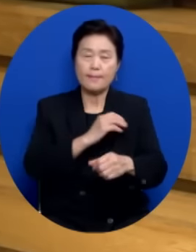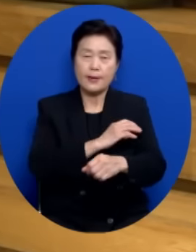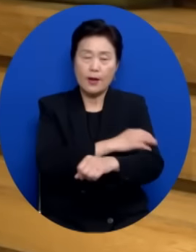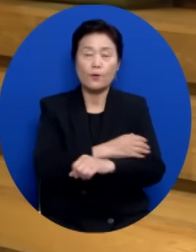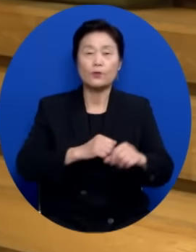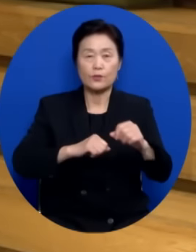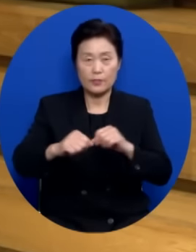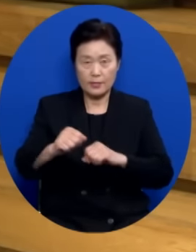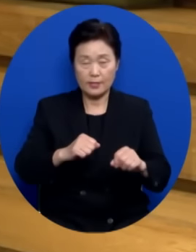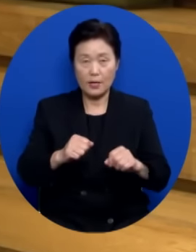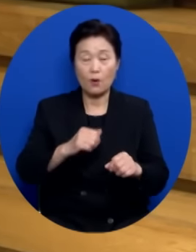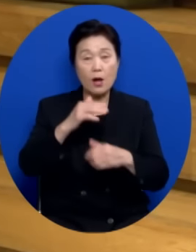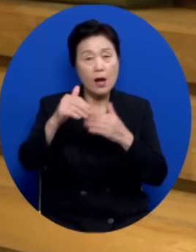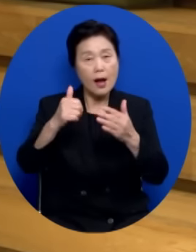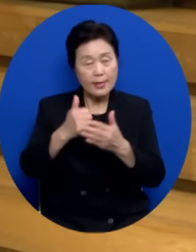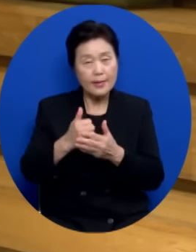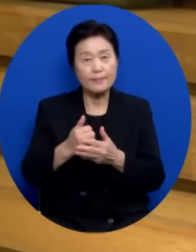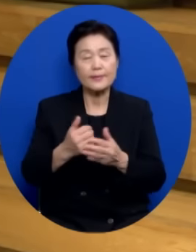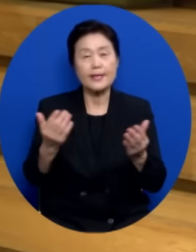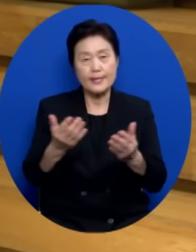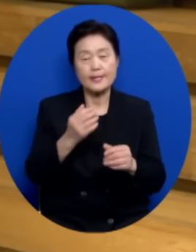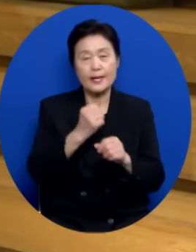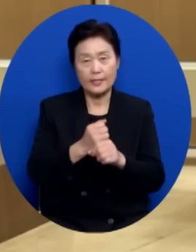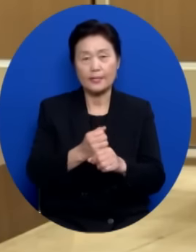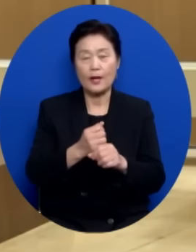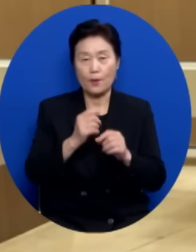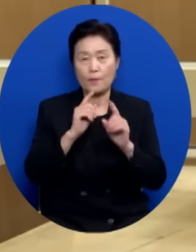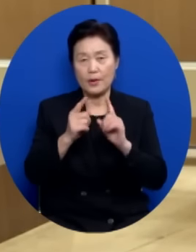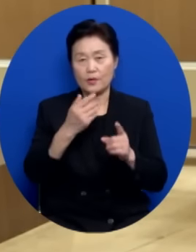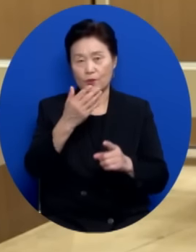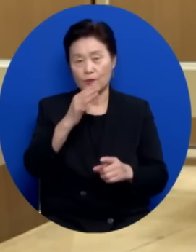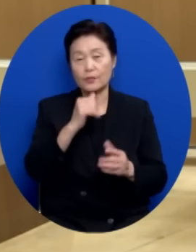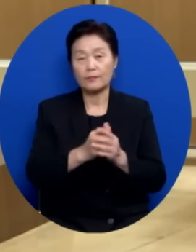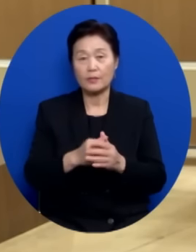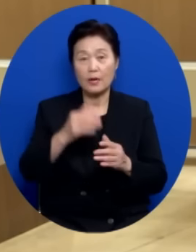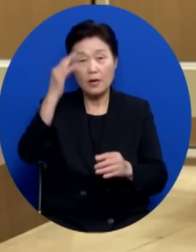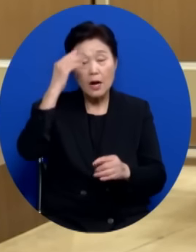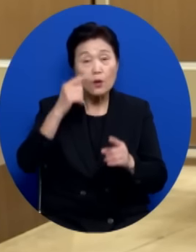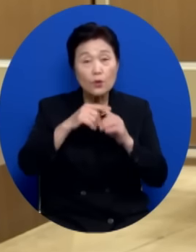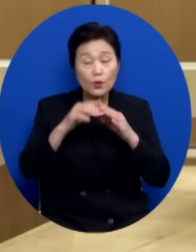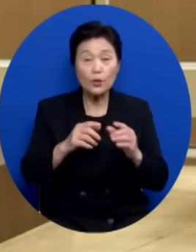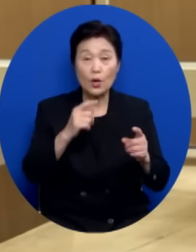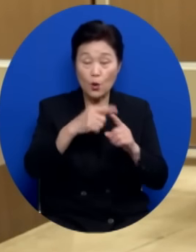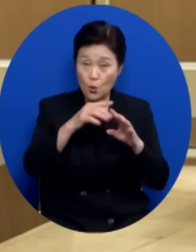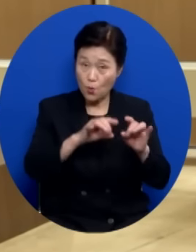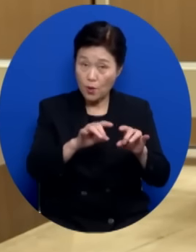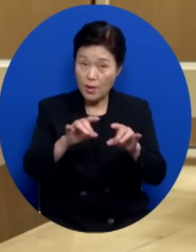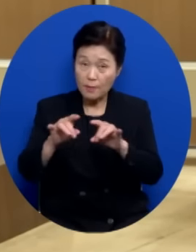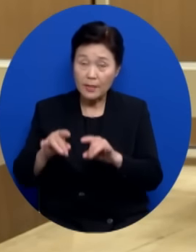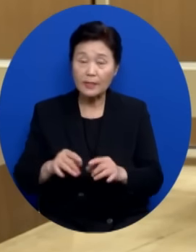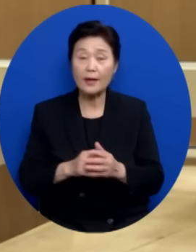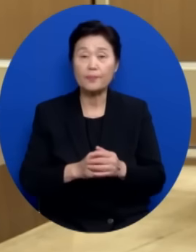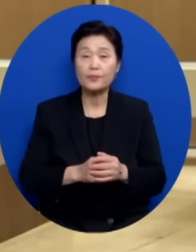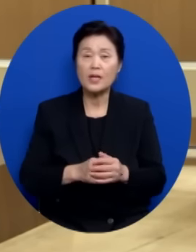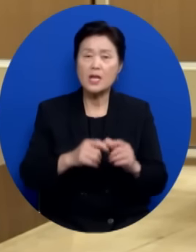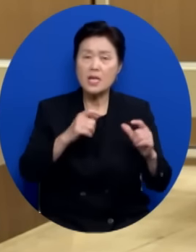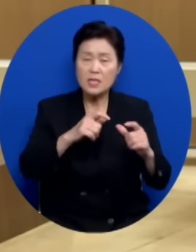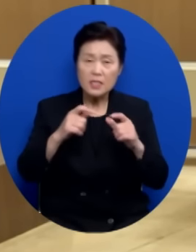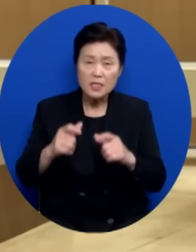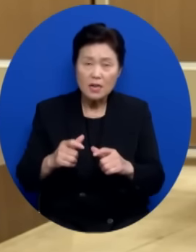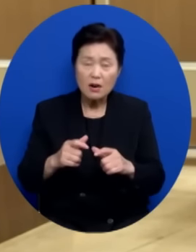역사, 하나님께서 하셨다고 볼 수 있죠. 한국교회가 그동안 이 교회별로 또